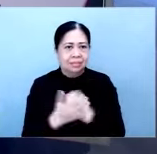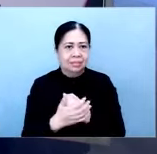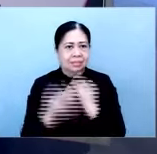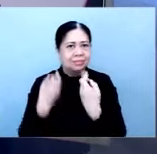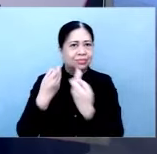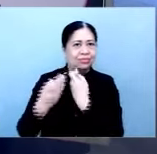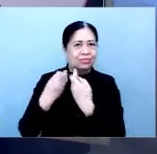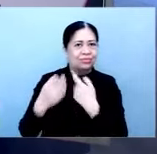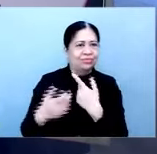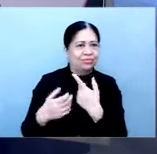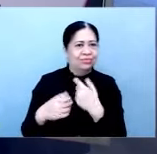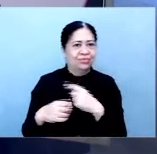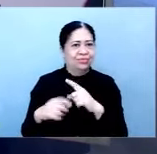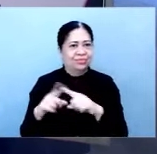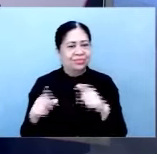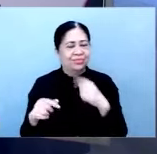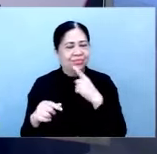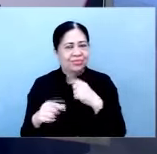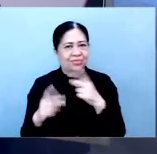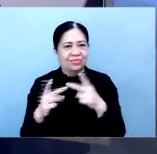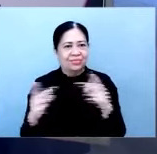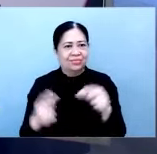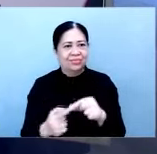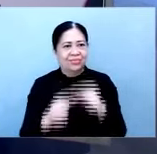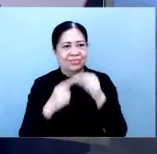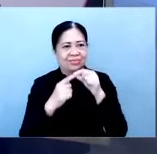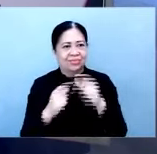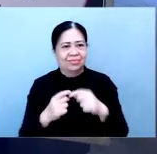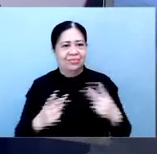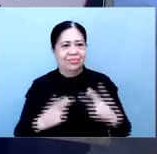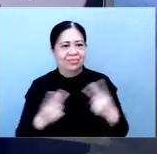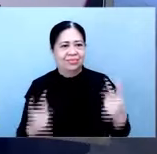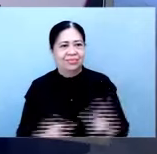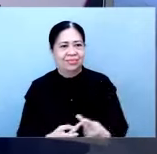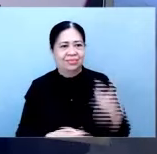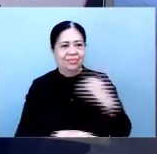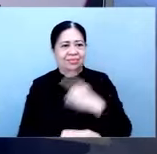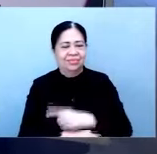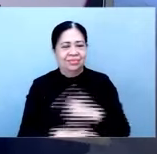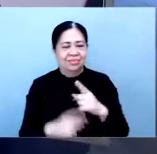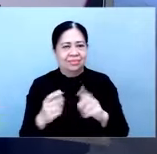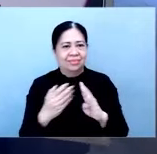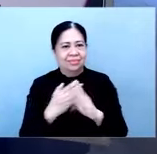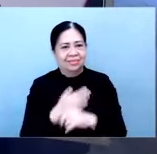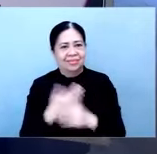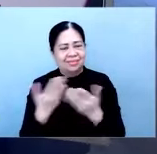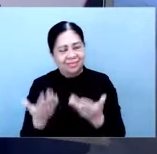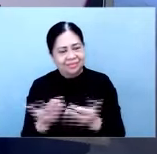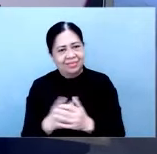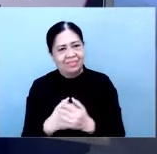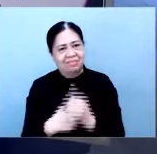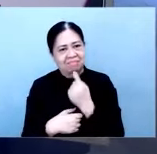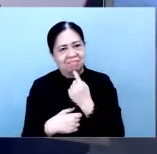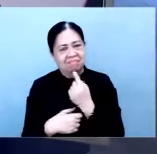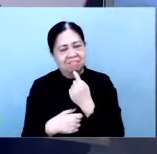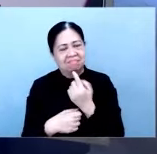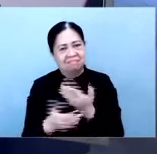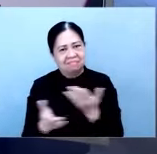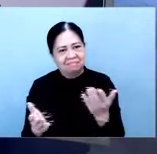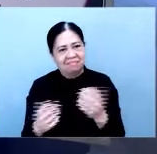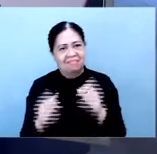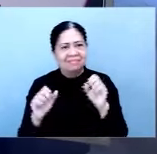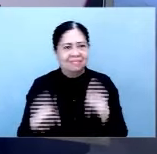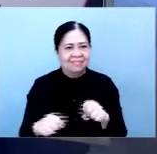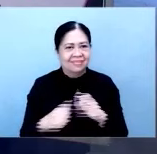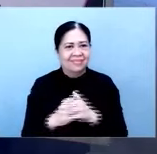in-explain? Pero alam mo, napaka-espesyal ng Valentine's Day na to dahil nagbalik ka. Miss na miss ka namin. Yes. Kaya ka